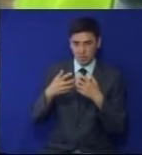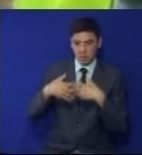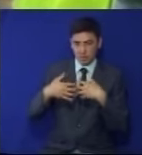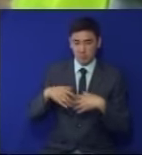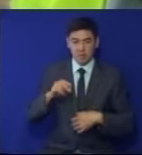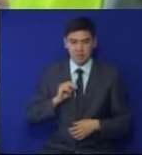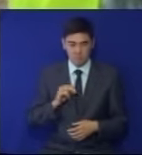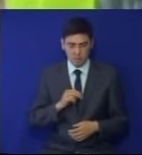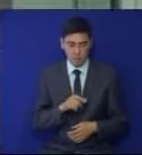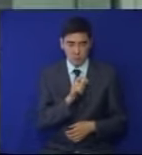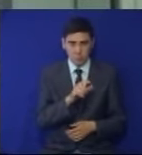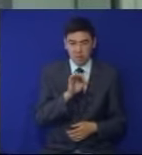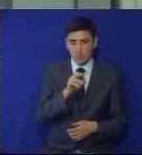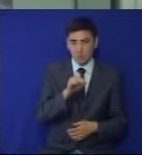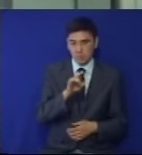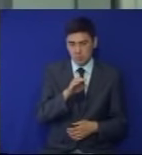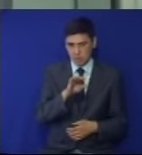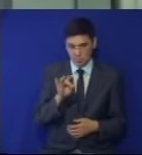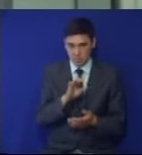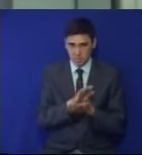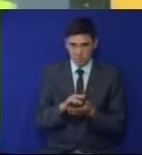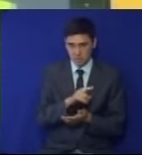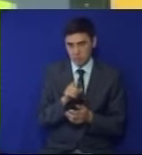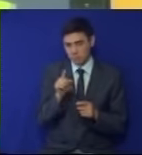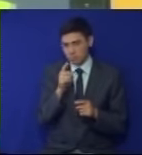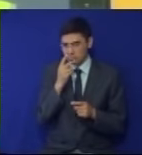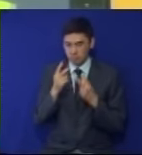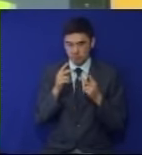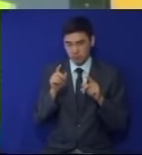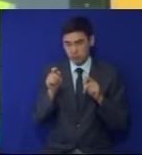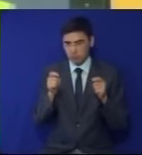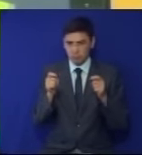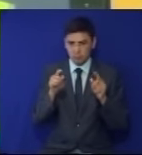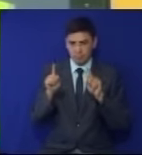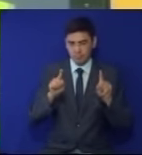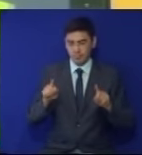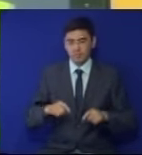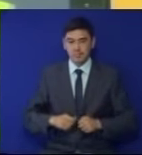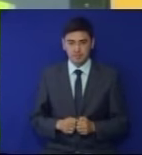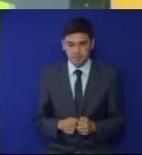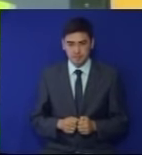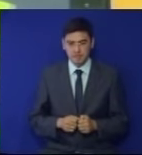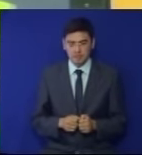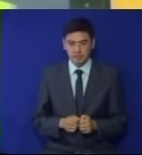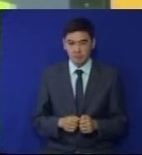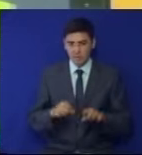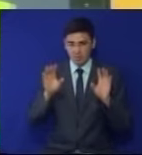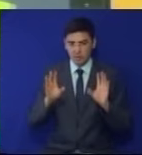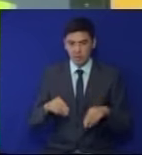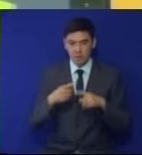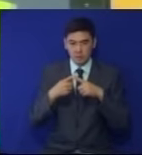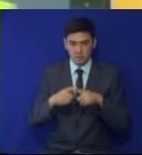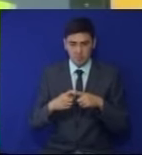автоматтандырылғандықтан операторлар барлық жұмыстың барысын басқара алады. Практически все основное технологическое. Барлық негізгі технологиялық